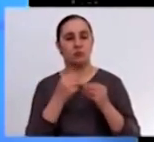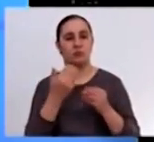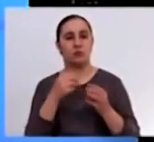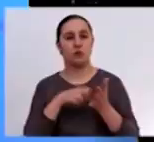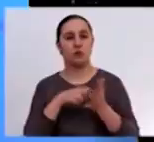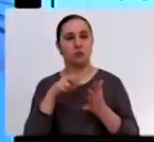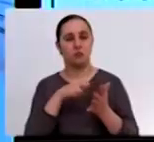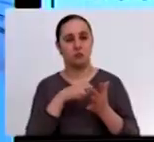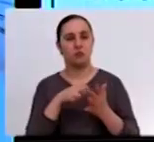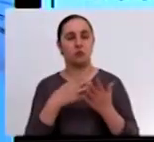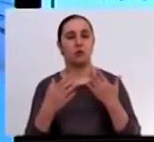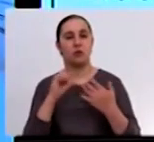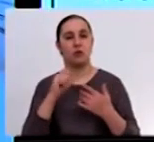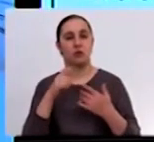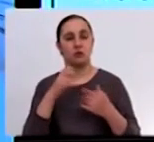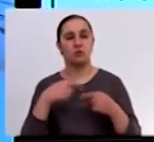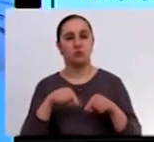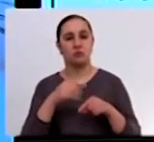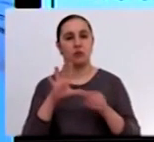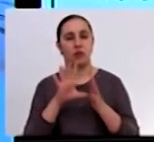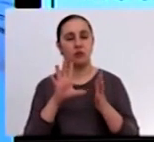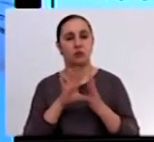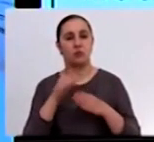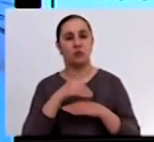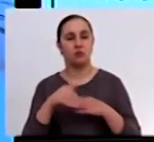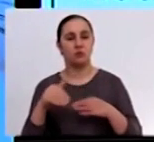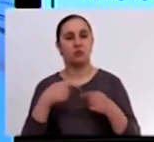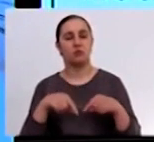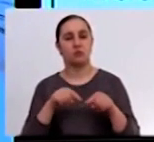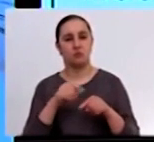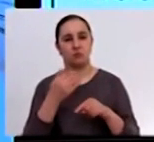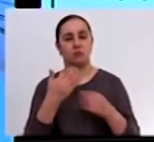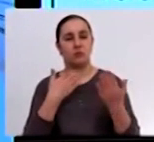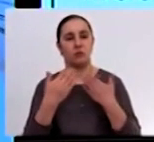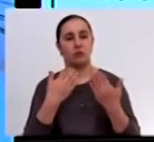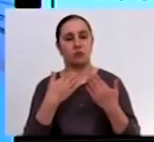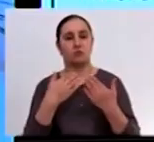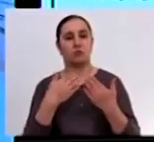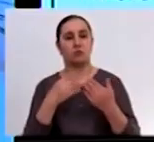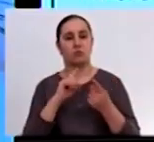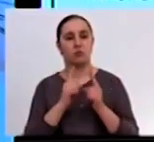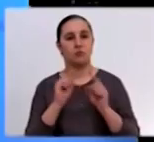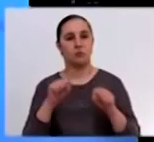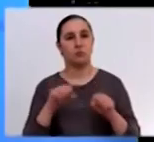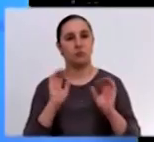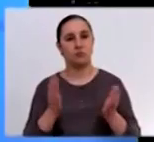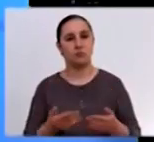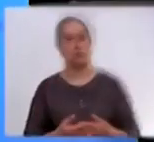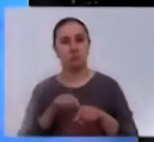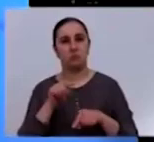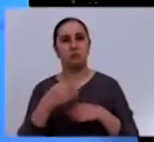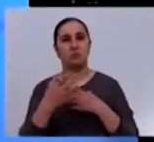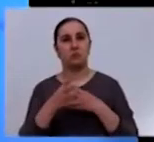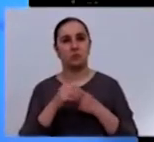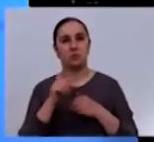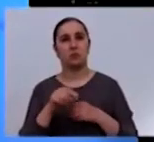xat jo'natasiz. Agent esa ularning elektron manzillari orqali siz muloqot almashishingiz mumkin bo'ladi. Endi esa biz